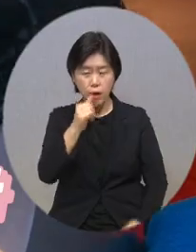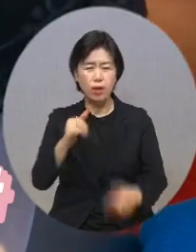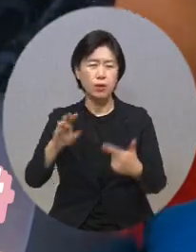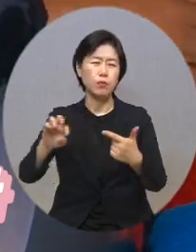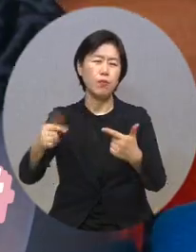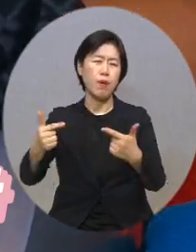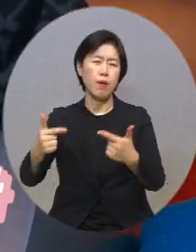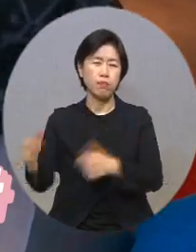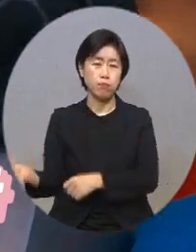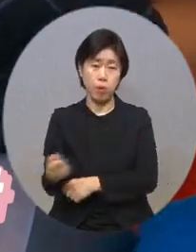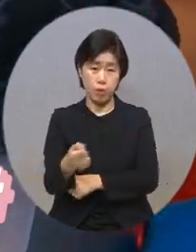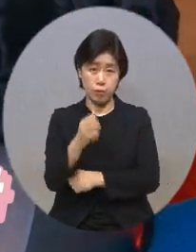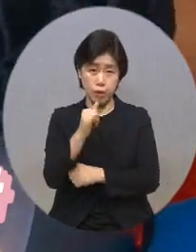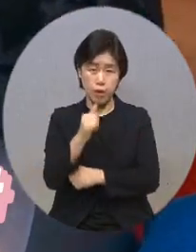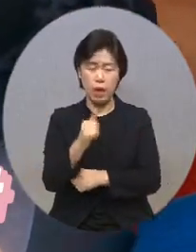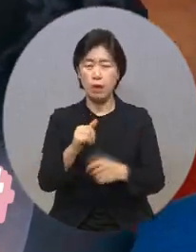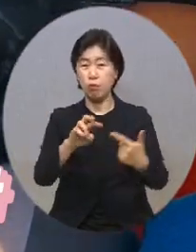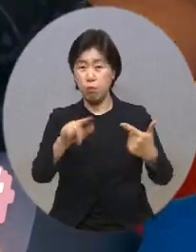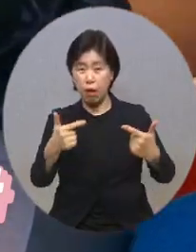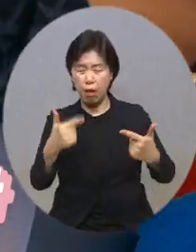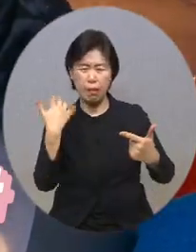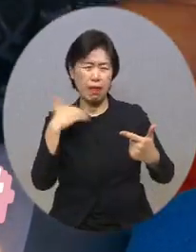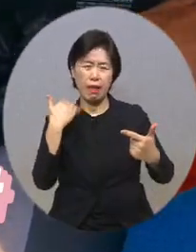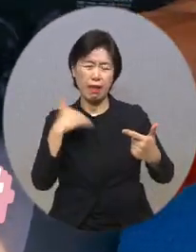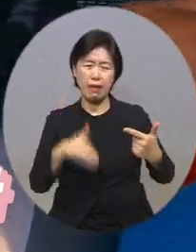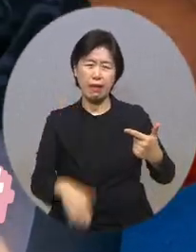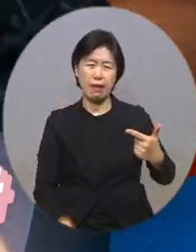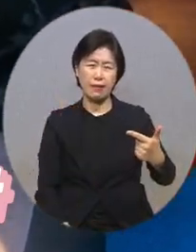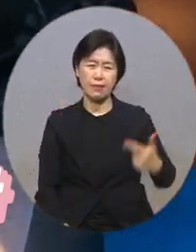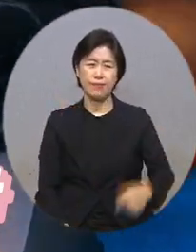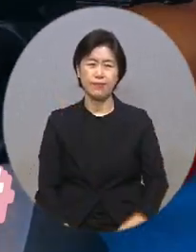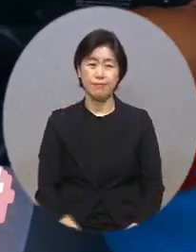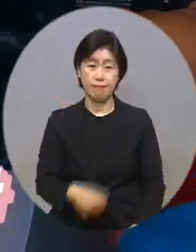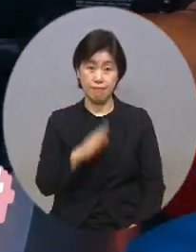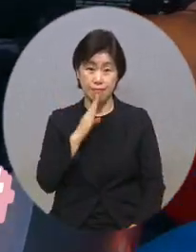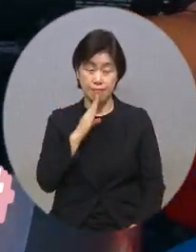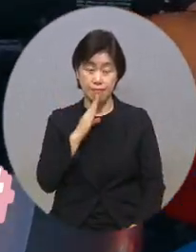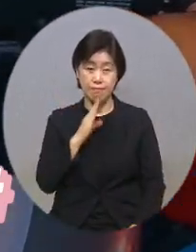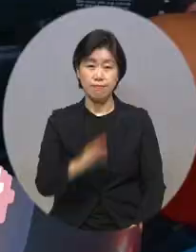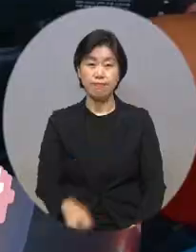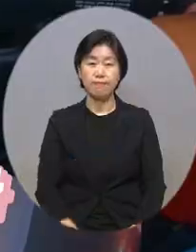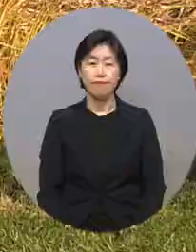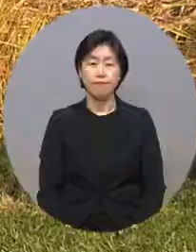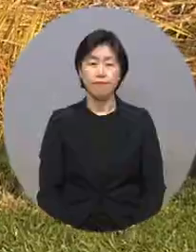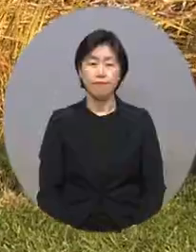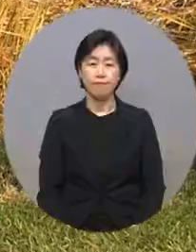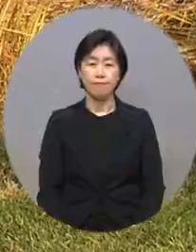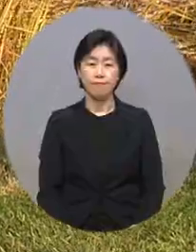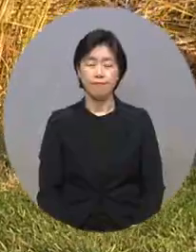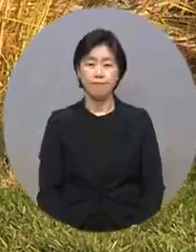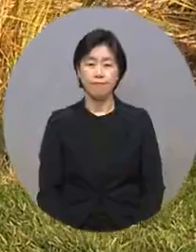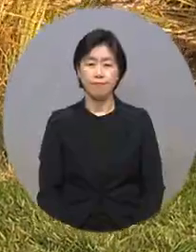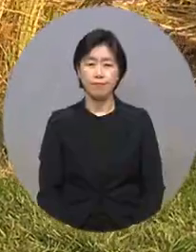6번 쳐서는 안 돼. 제가 6번 쳤는데 맞아. 진짜? 내가 7번 쳤는데.